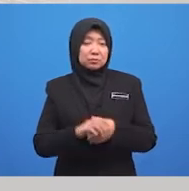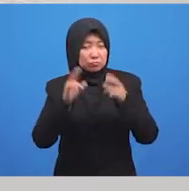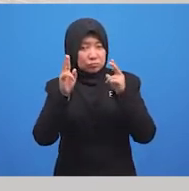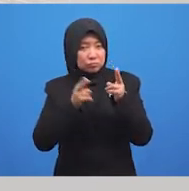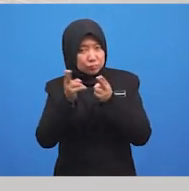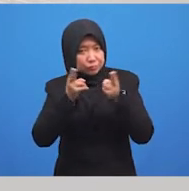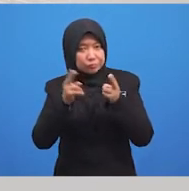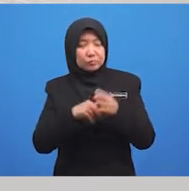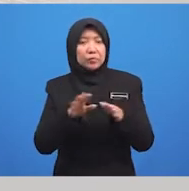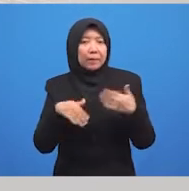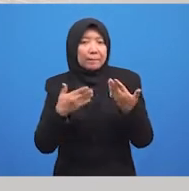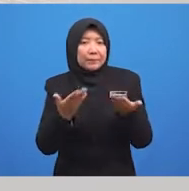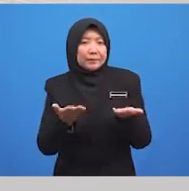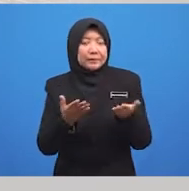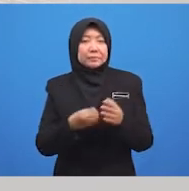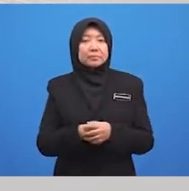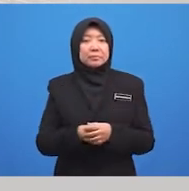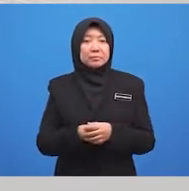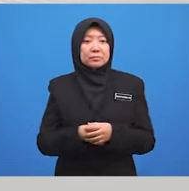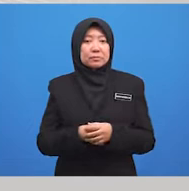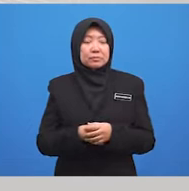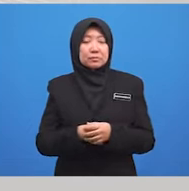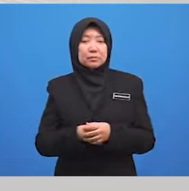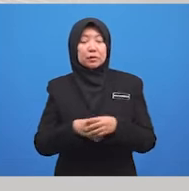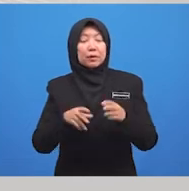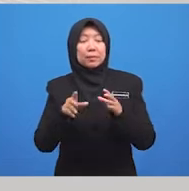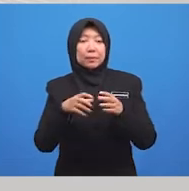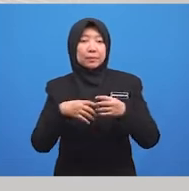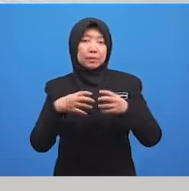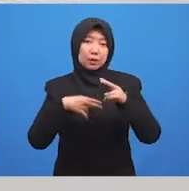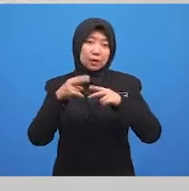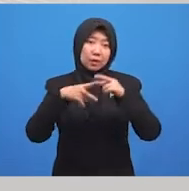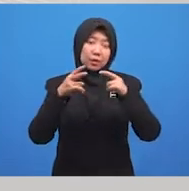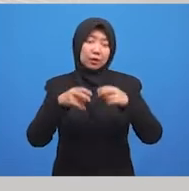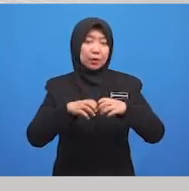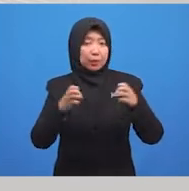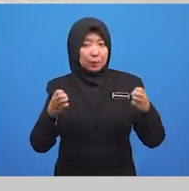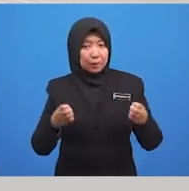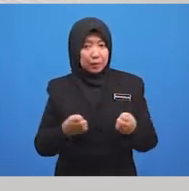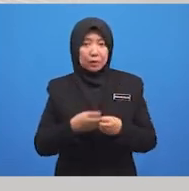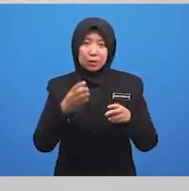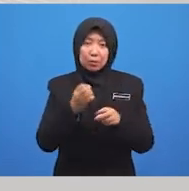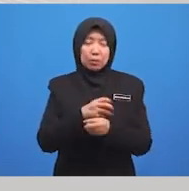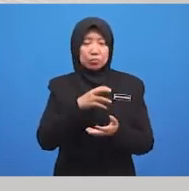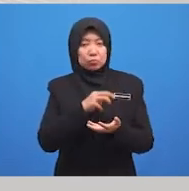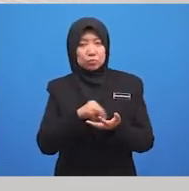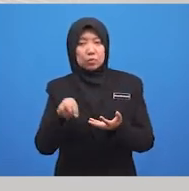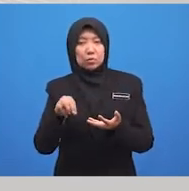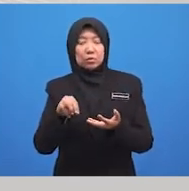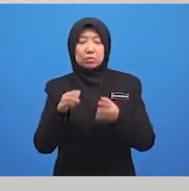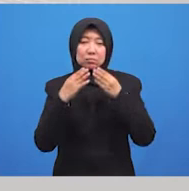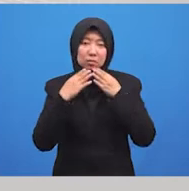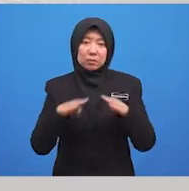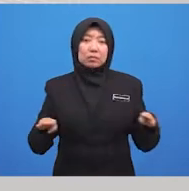bagaimana pembinaan empangan dapat memusnahkan habitat flora dan fauna.